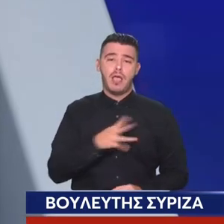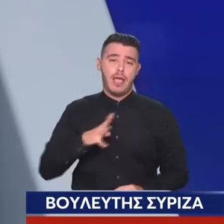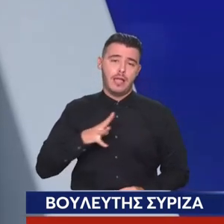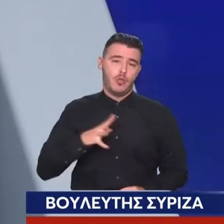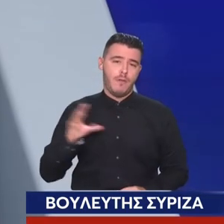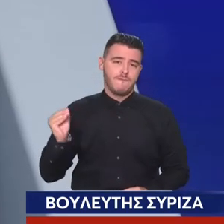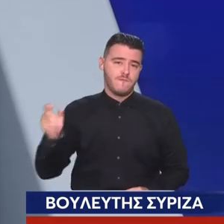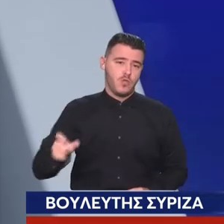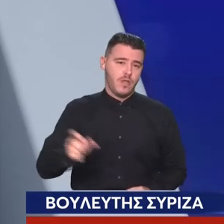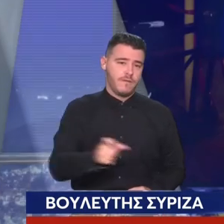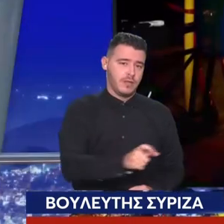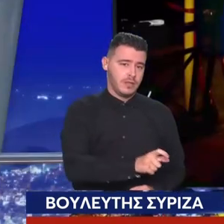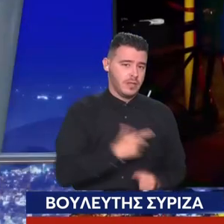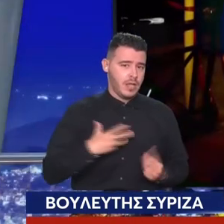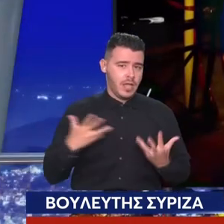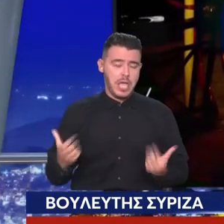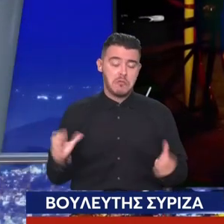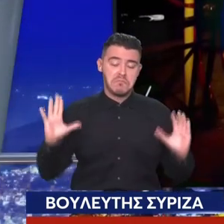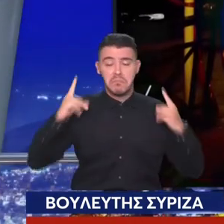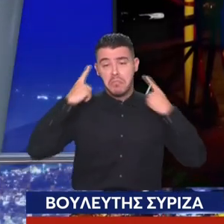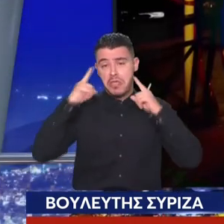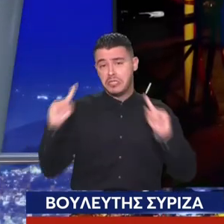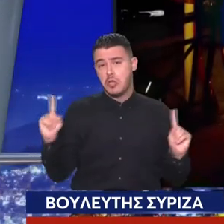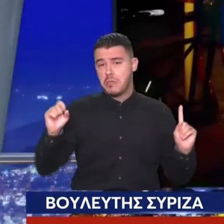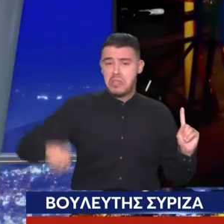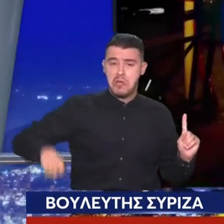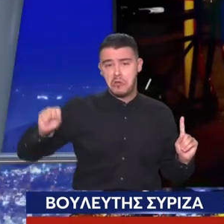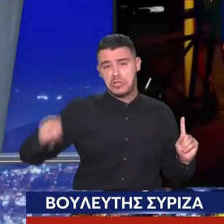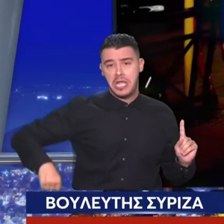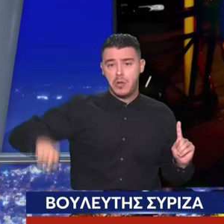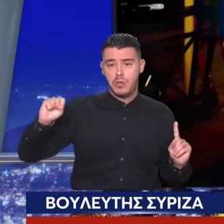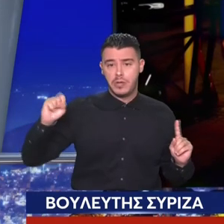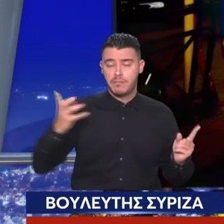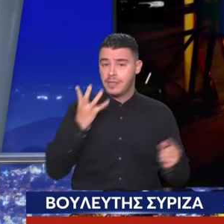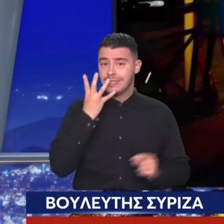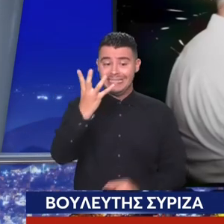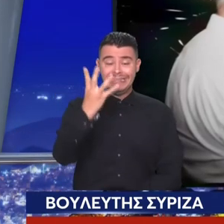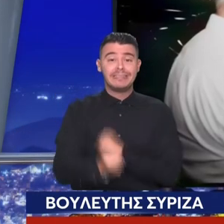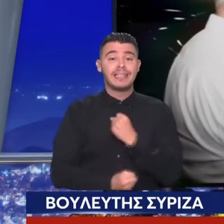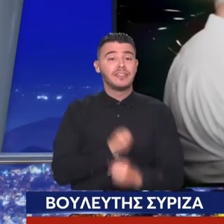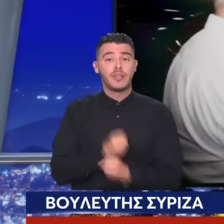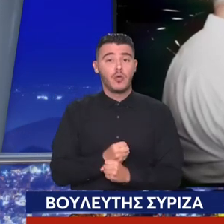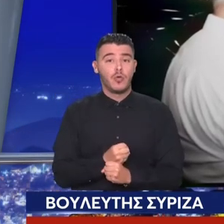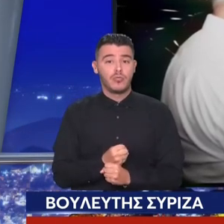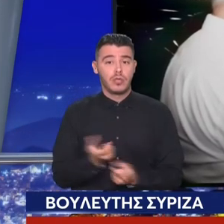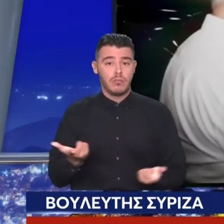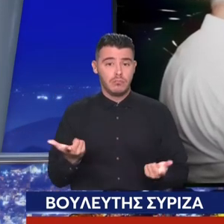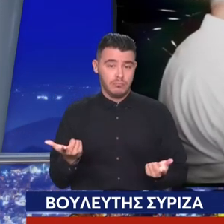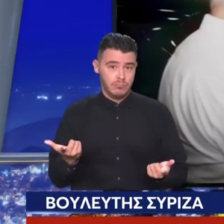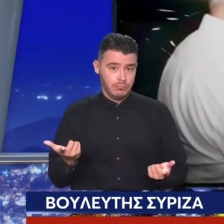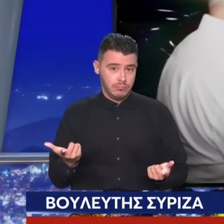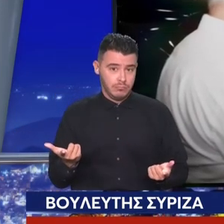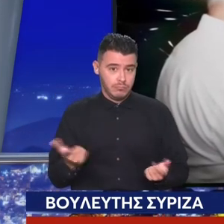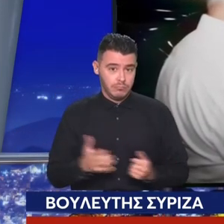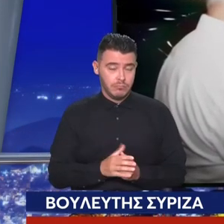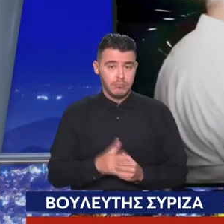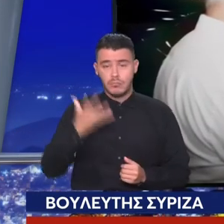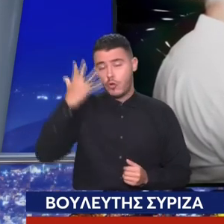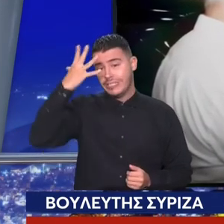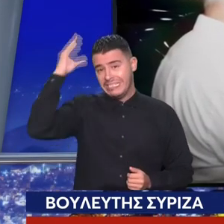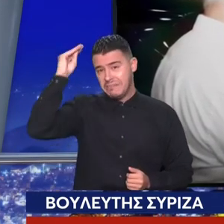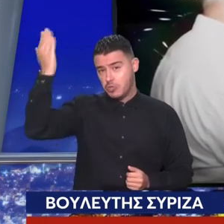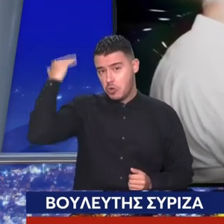Δεν το αποκλείεται όμως ως διαδικασία. Όχι, δεν αποκλείω τίποτα. Γιατί, και το ρωτάω γιατί μιλάμε για 4 χρόνια. Έτσι, δεν είναι του Τσίπρα το 8 που ήταν ένας χρόνος ή του Ανδρουλάκη